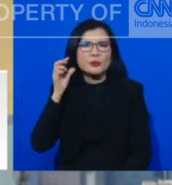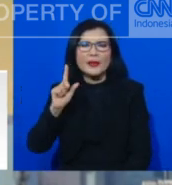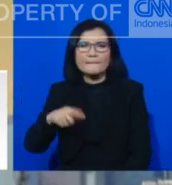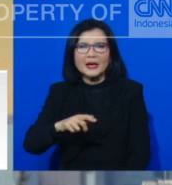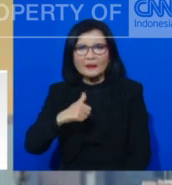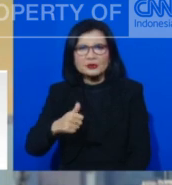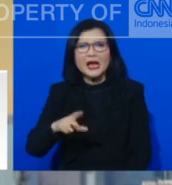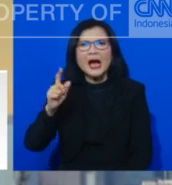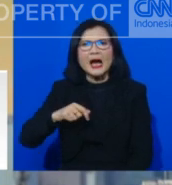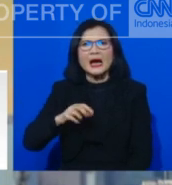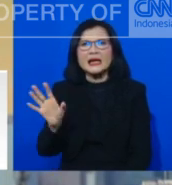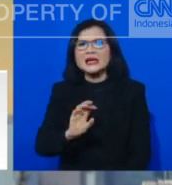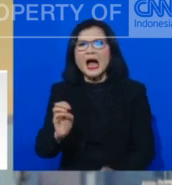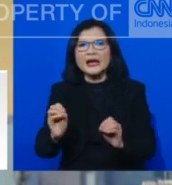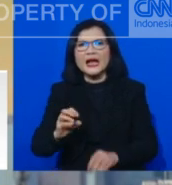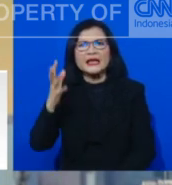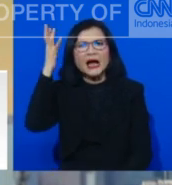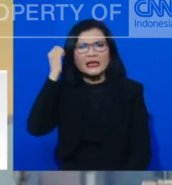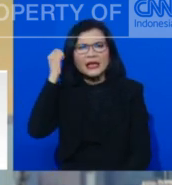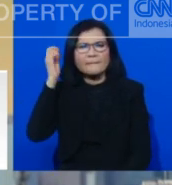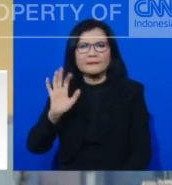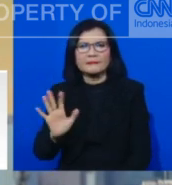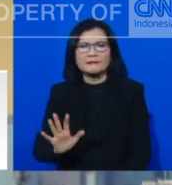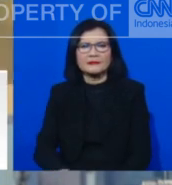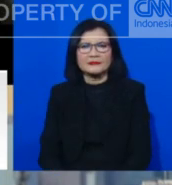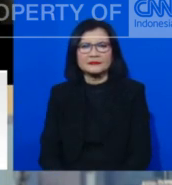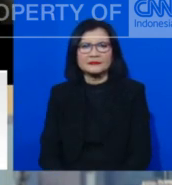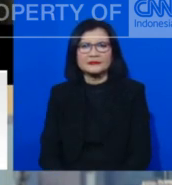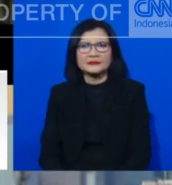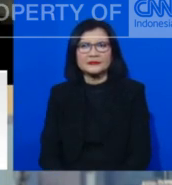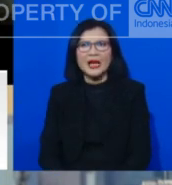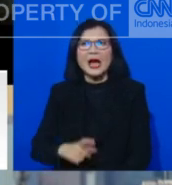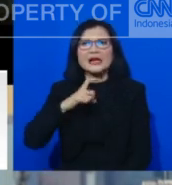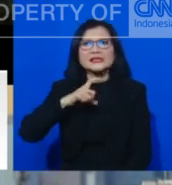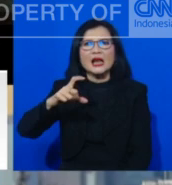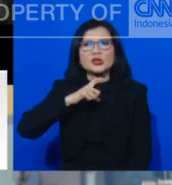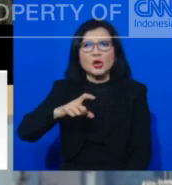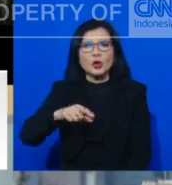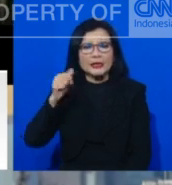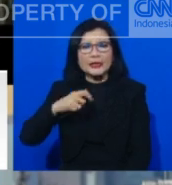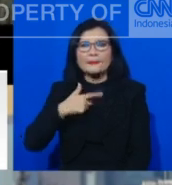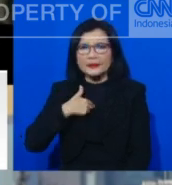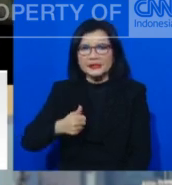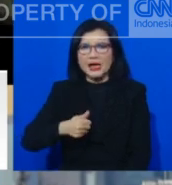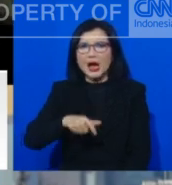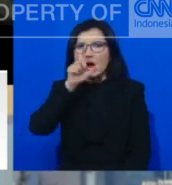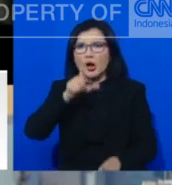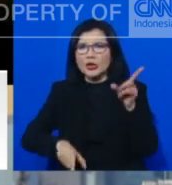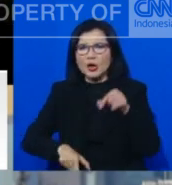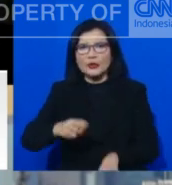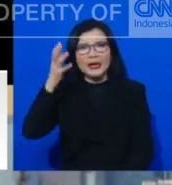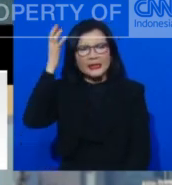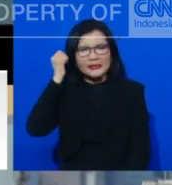berkulit hitam Walaupun ada banyak expert bahan ahli film yang berkata kandidat ini layak menerima nominasi seperti ada biola